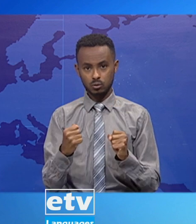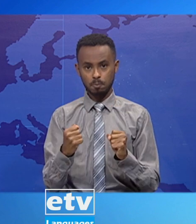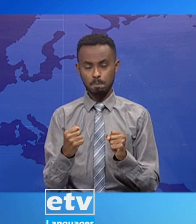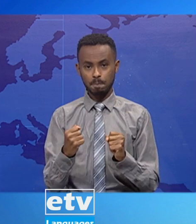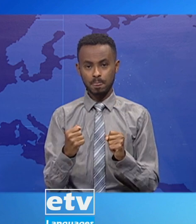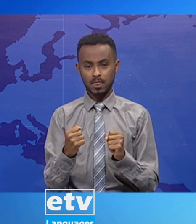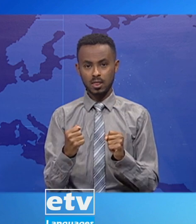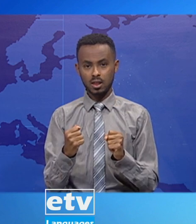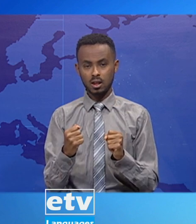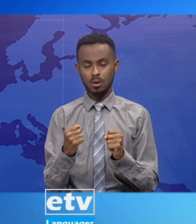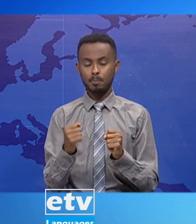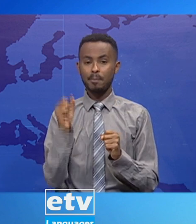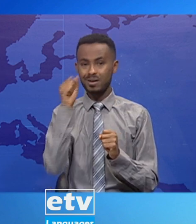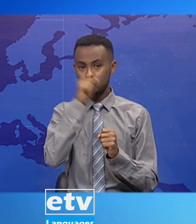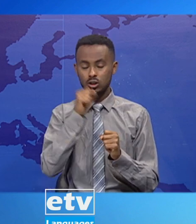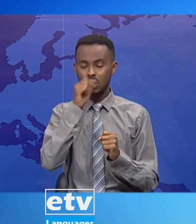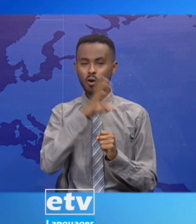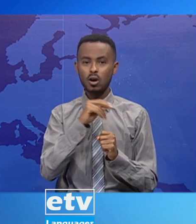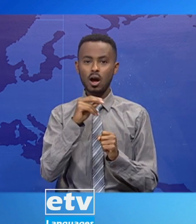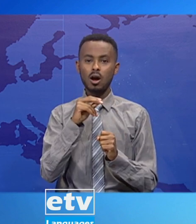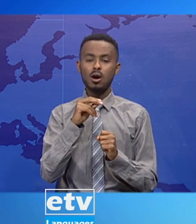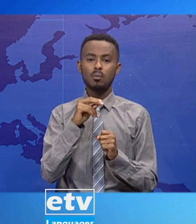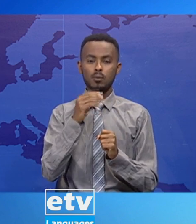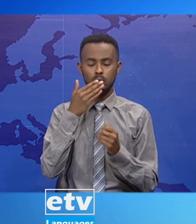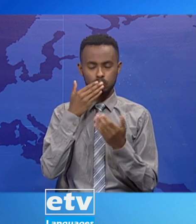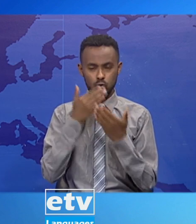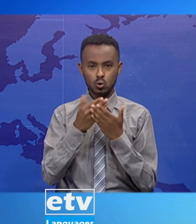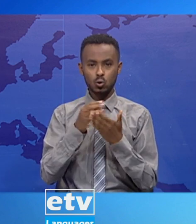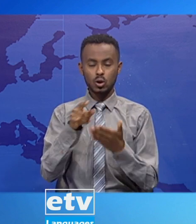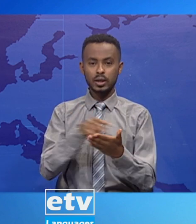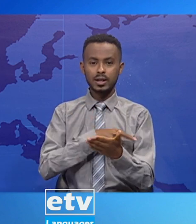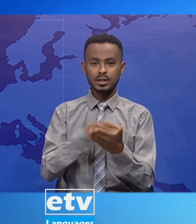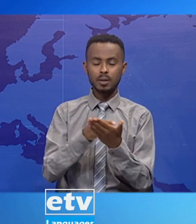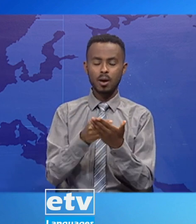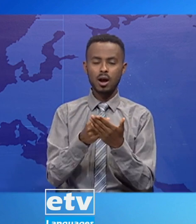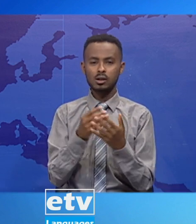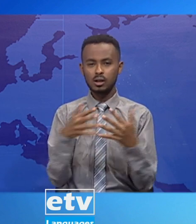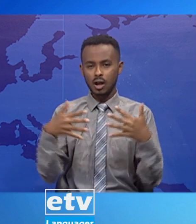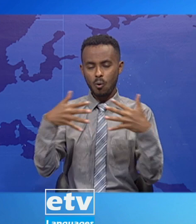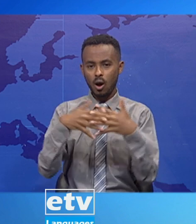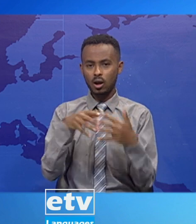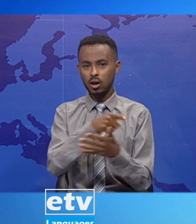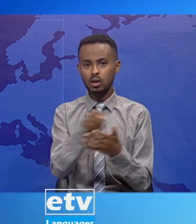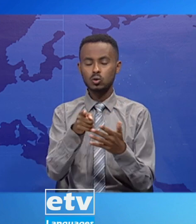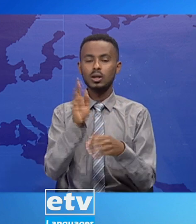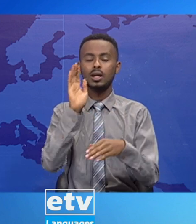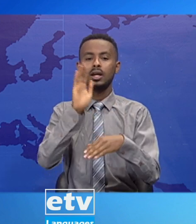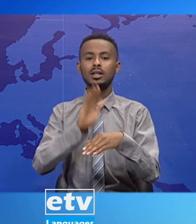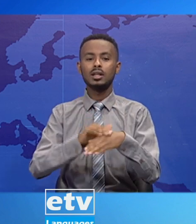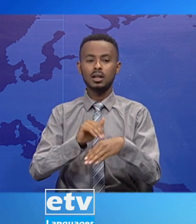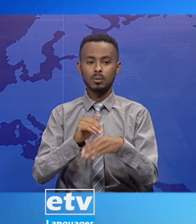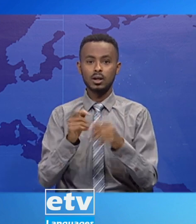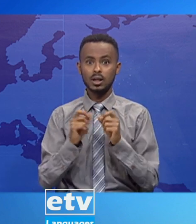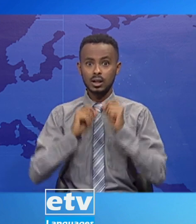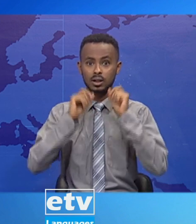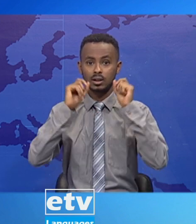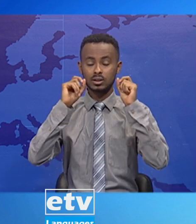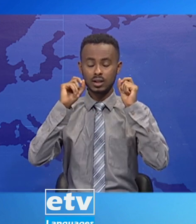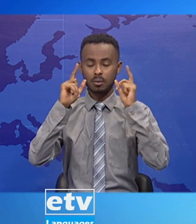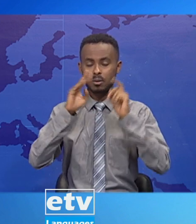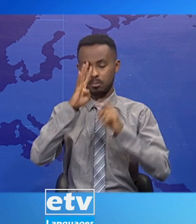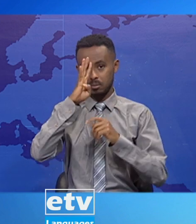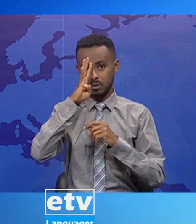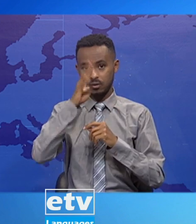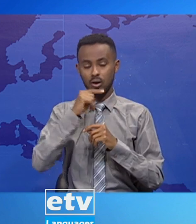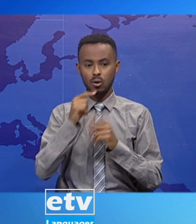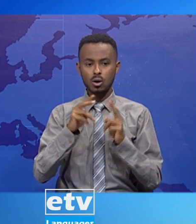በሙዚቃውና በጥሩ የዜማ ቃና ያዋዛ ለነሱ እንደ ጥሪም ነው እንደ ግንዛቤ መፍጠርም